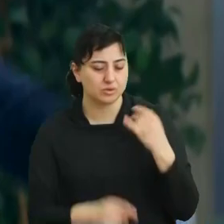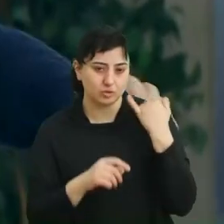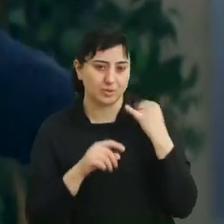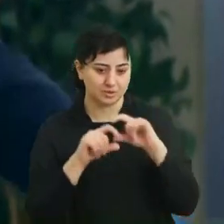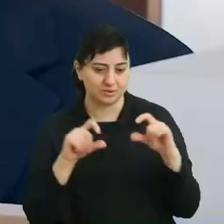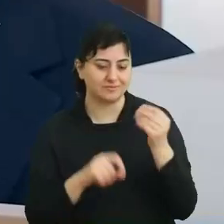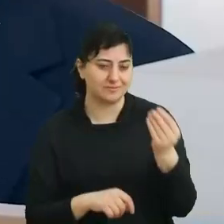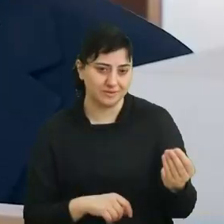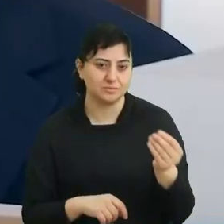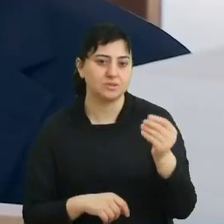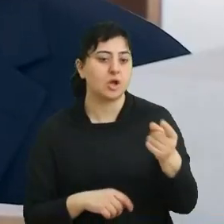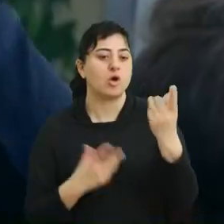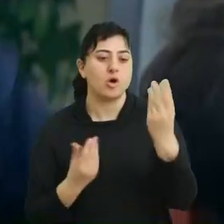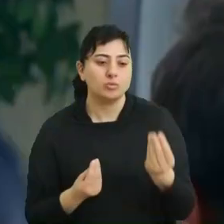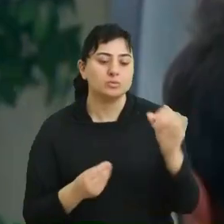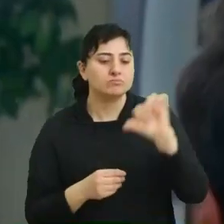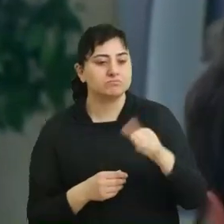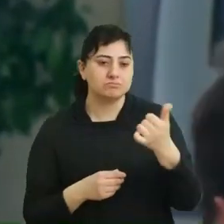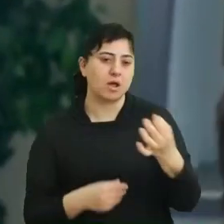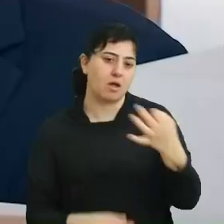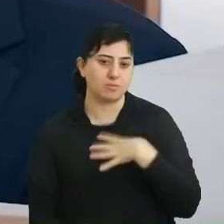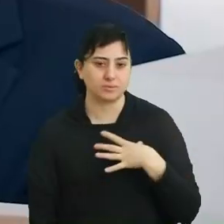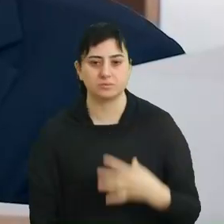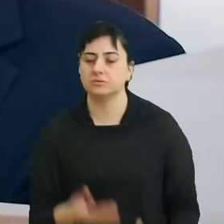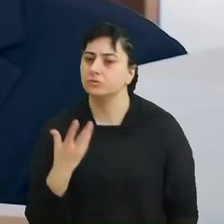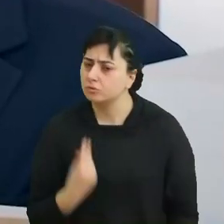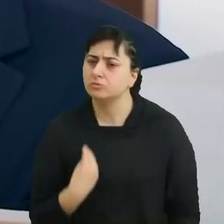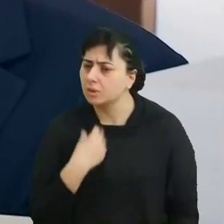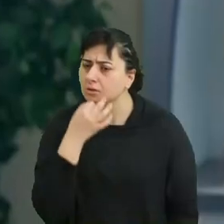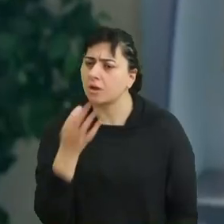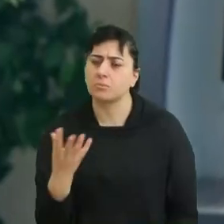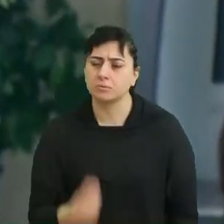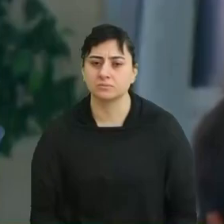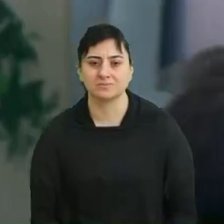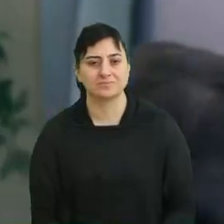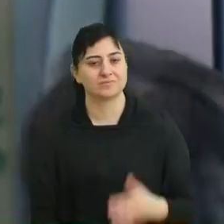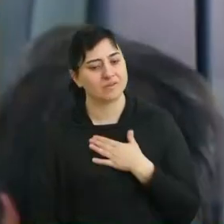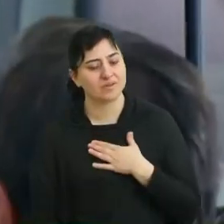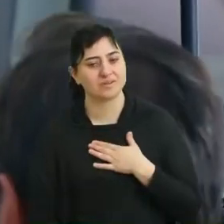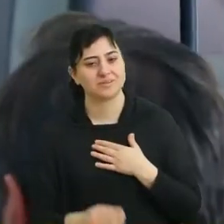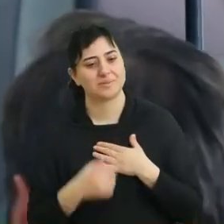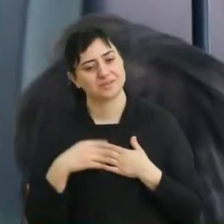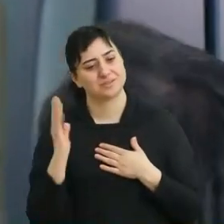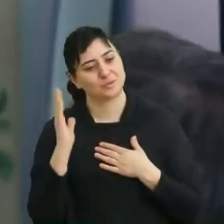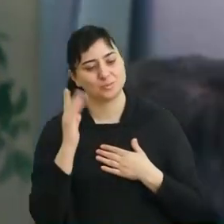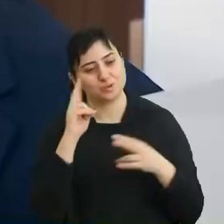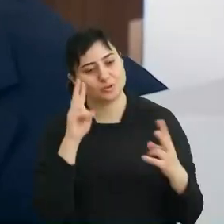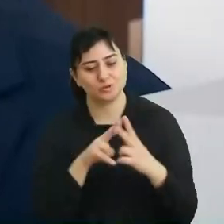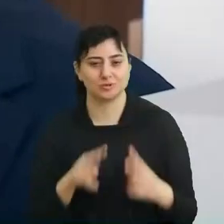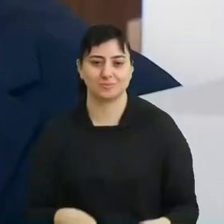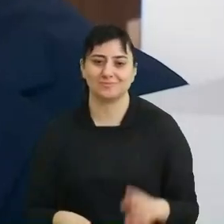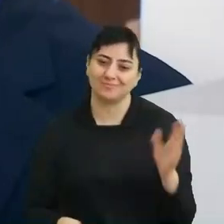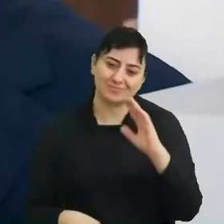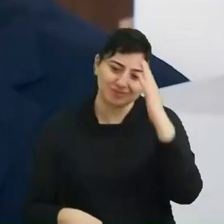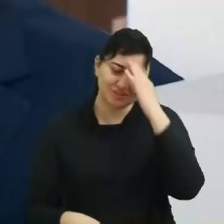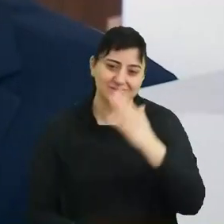vereyim. Sen bana olumlu ya da olumsuz bir haber edersin artık. Tabii, neden olmasın ya? Eyvallah. Ben kaçtım o zaman abi, görüşürüz.